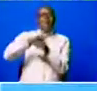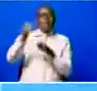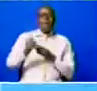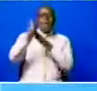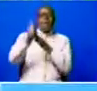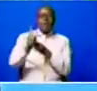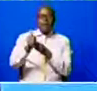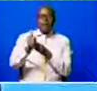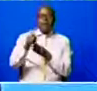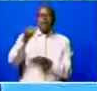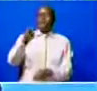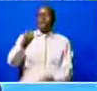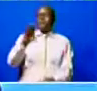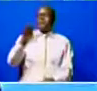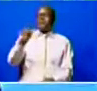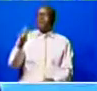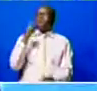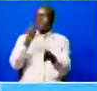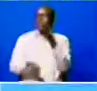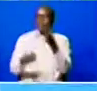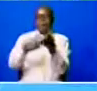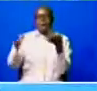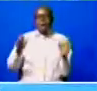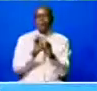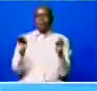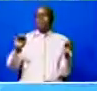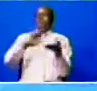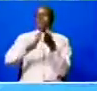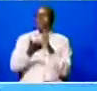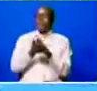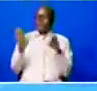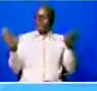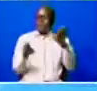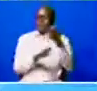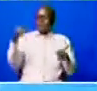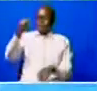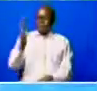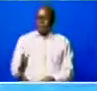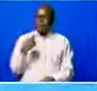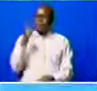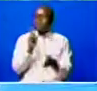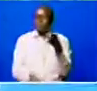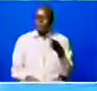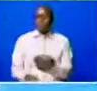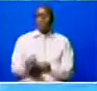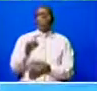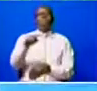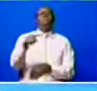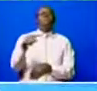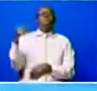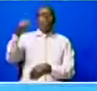hilo Abdi Guyo wameapa kutomuidhinisha Miguna kuwa naibu wa gavana kutokana na kile ambacho wamekitaja kuwa gavana